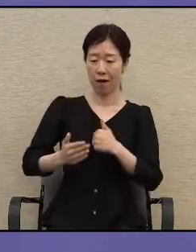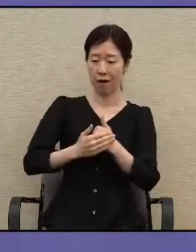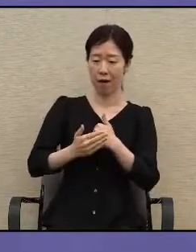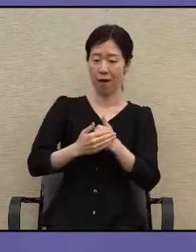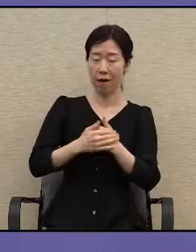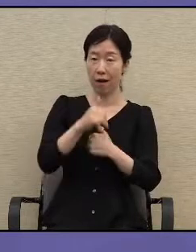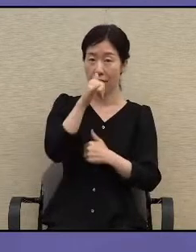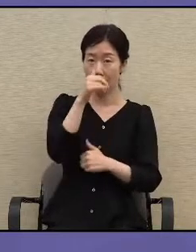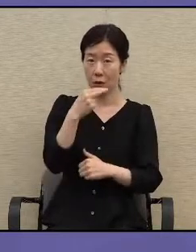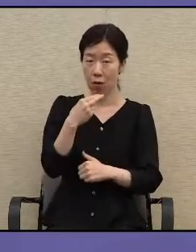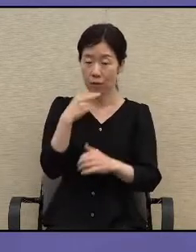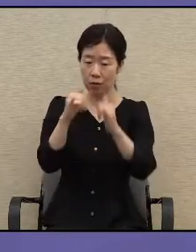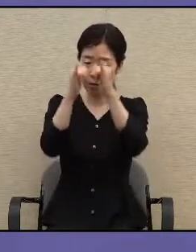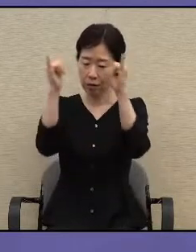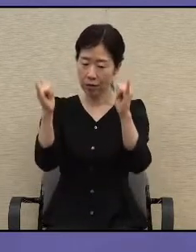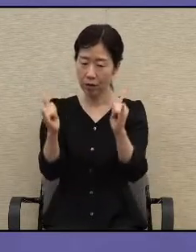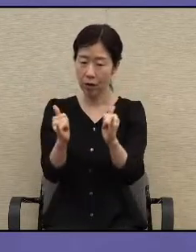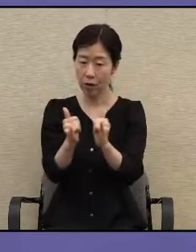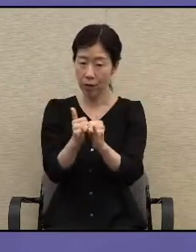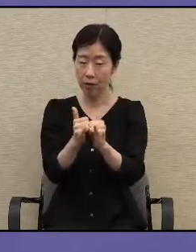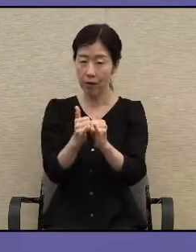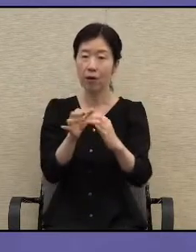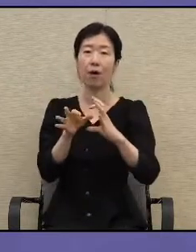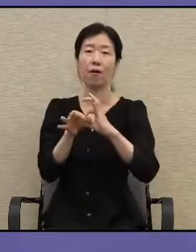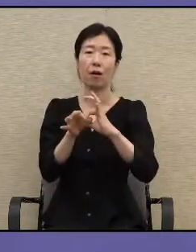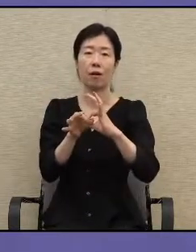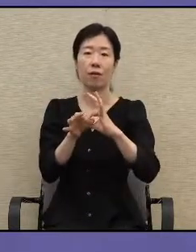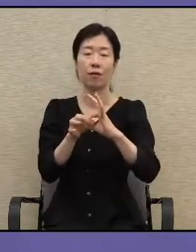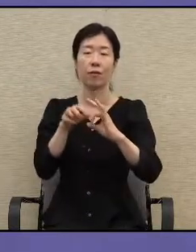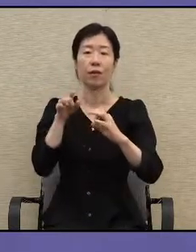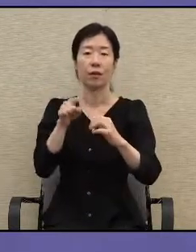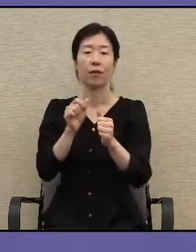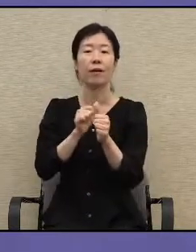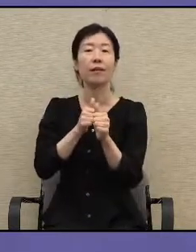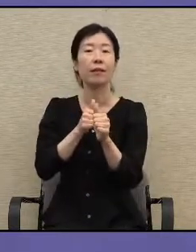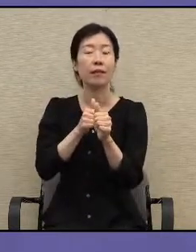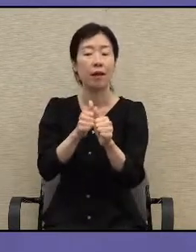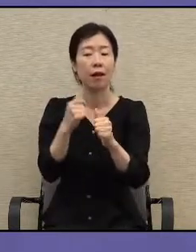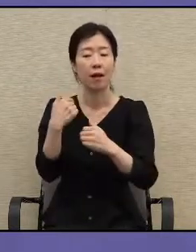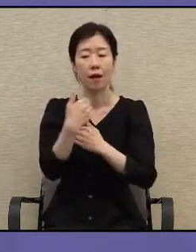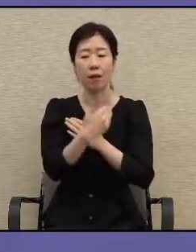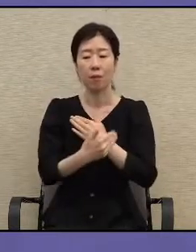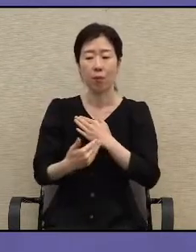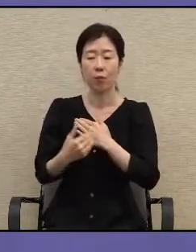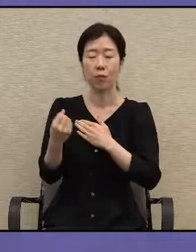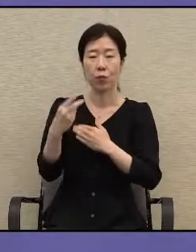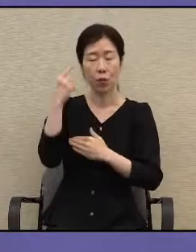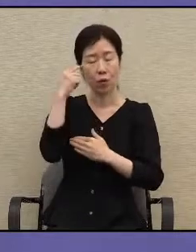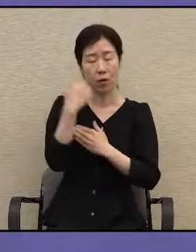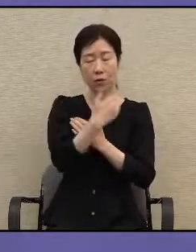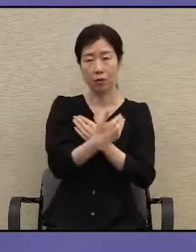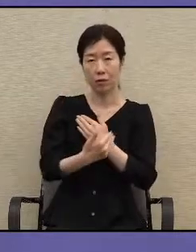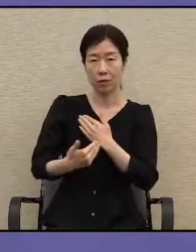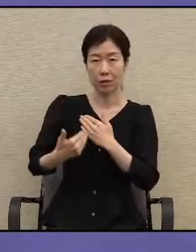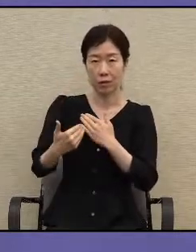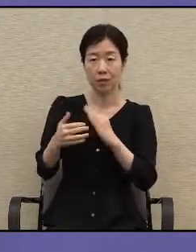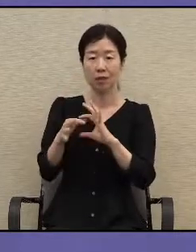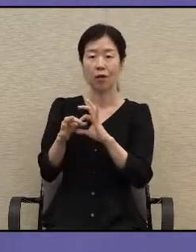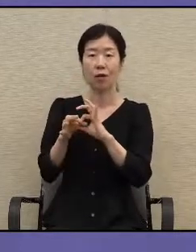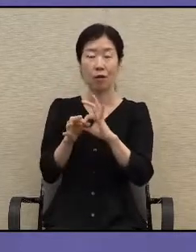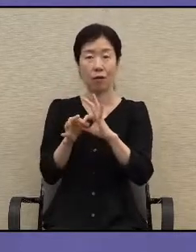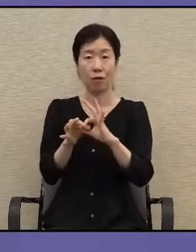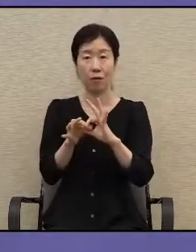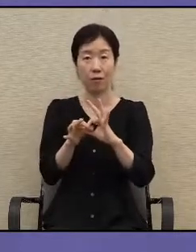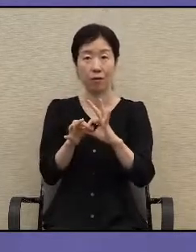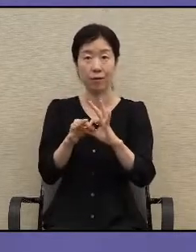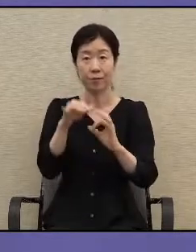여건에서 잘 살아갔냐에 따라서 영향을 받는다고 하겠습니다. 따라서 정신건강은 이렇게 연속적인 개념으로 살펴보아야 한다는